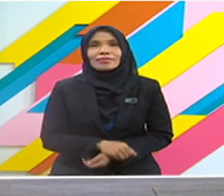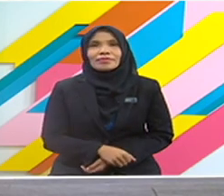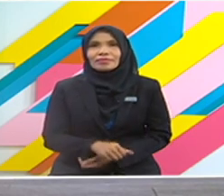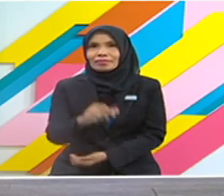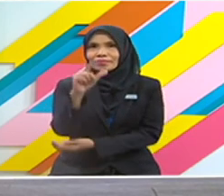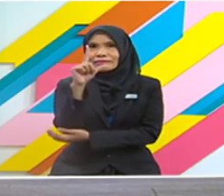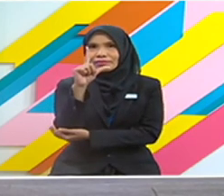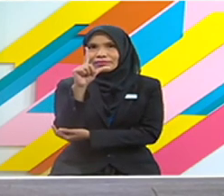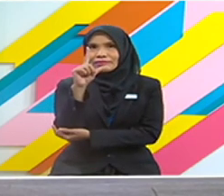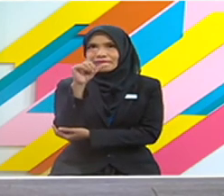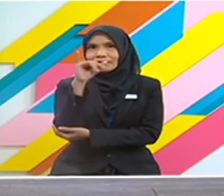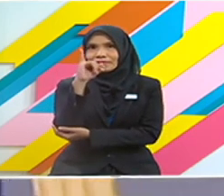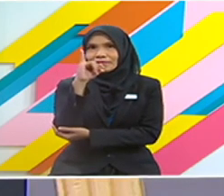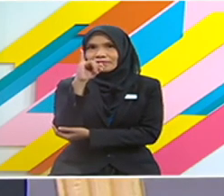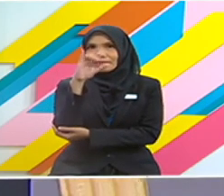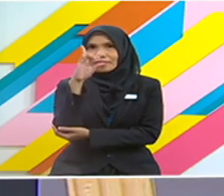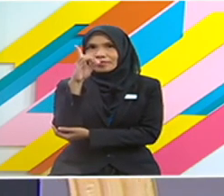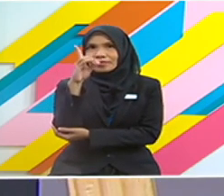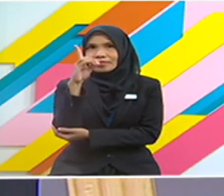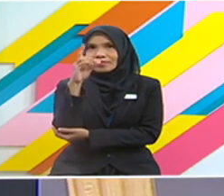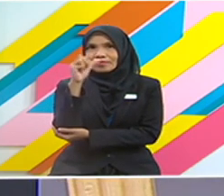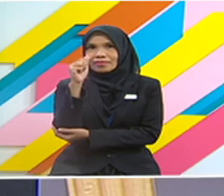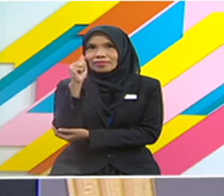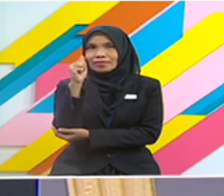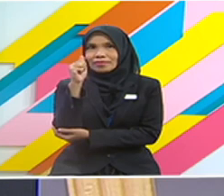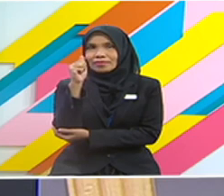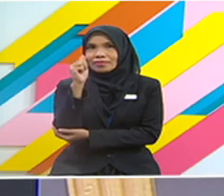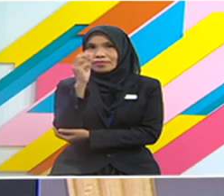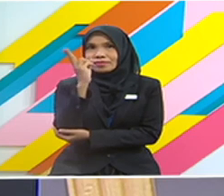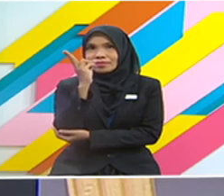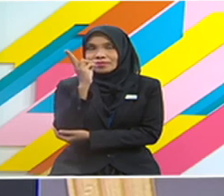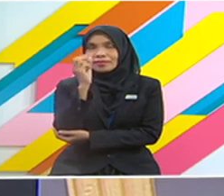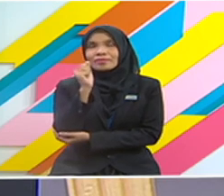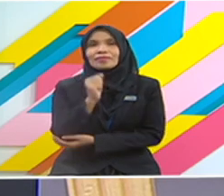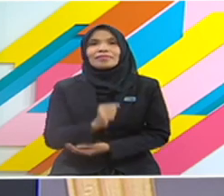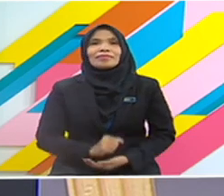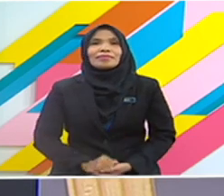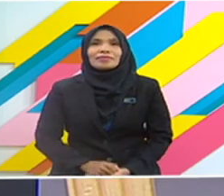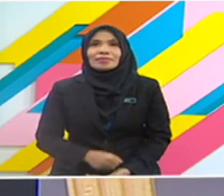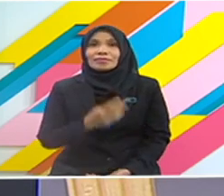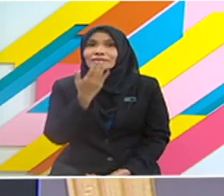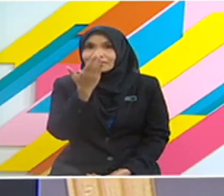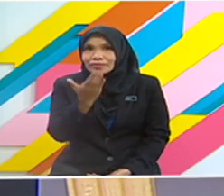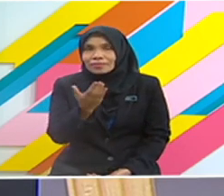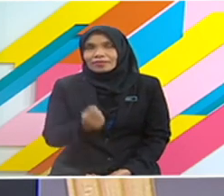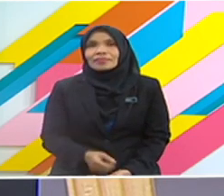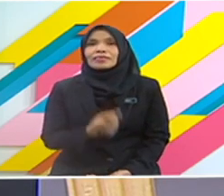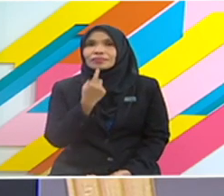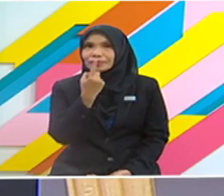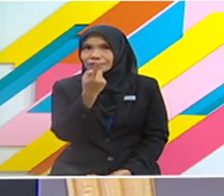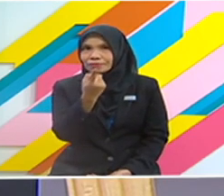mana lidah? L I D A H. Lidah. Sebut sekali